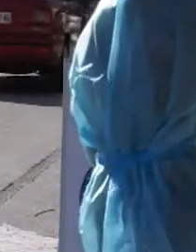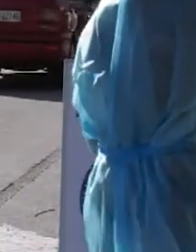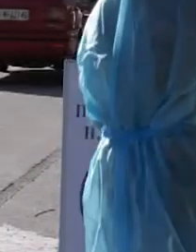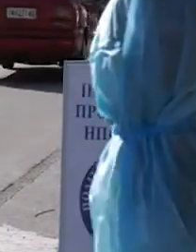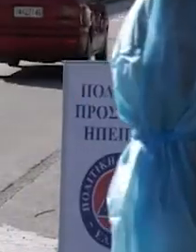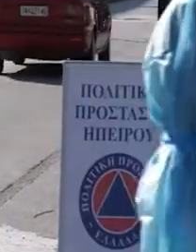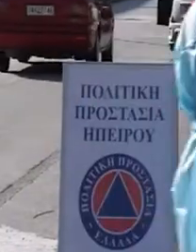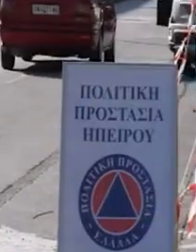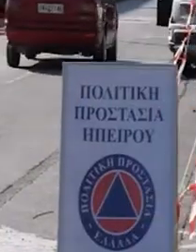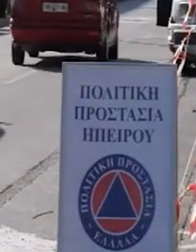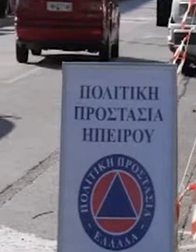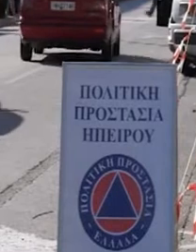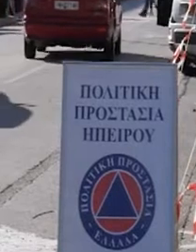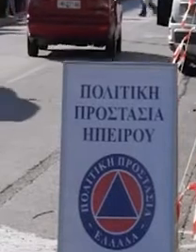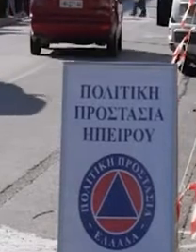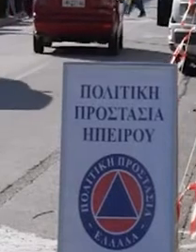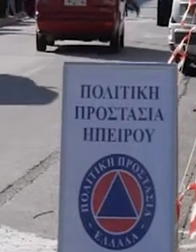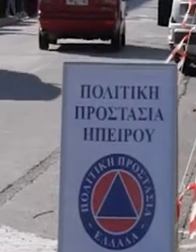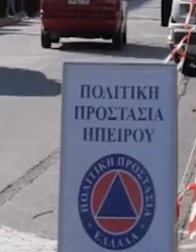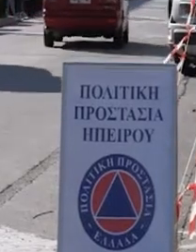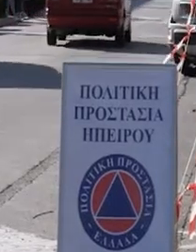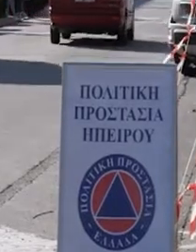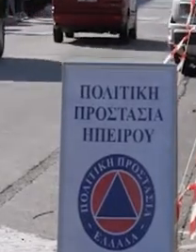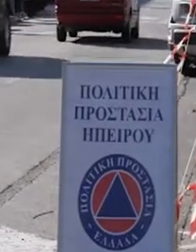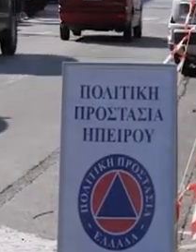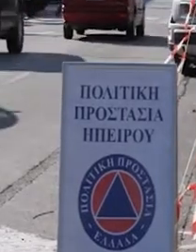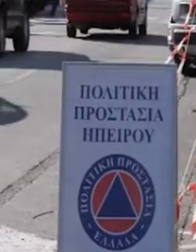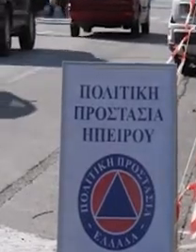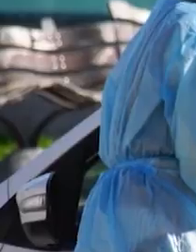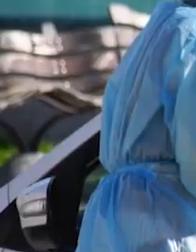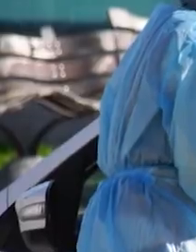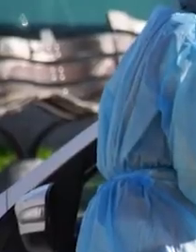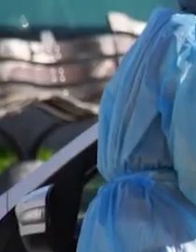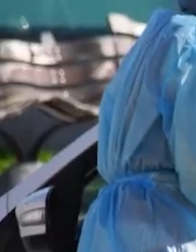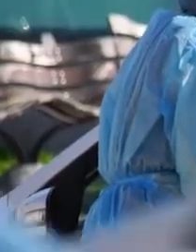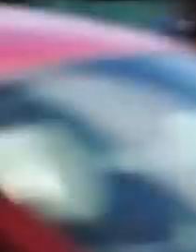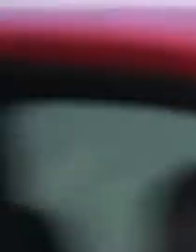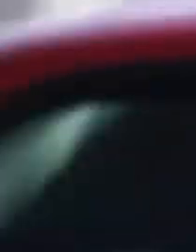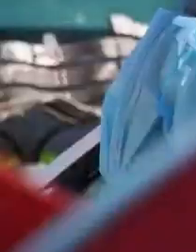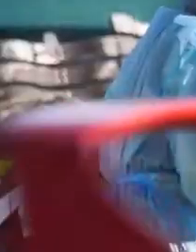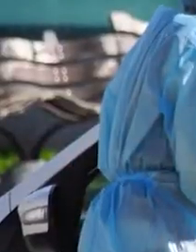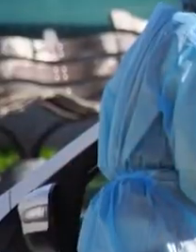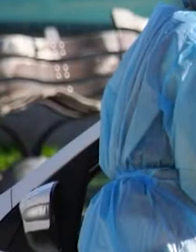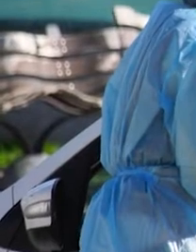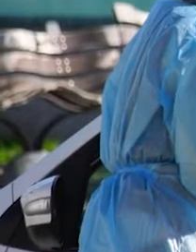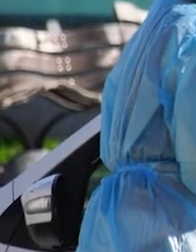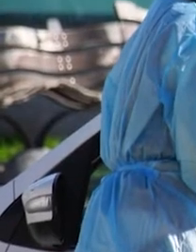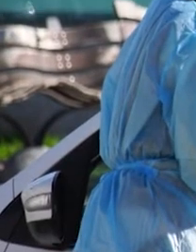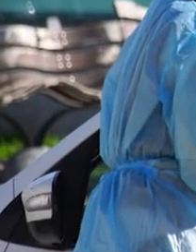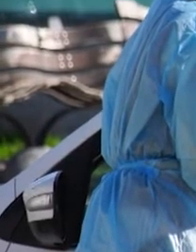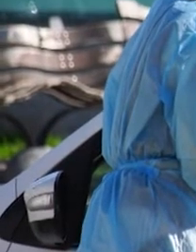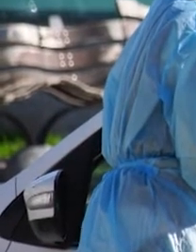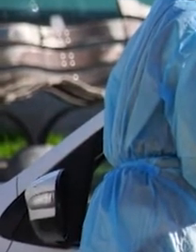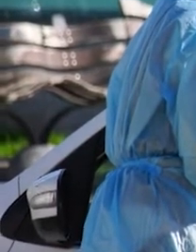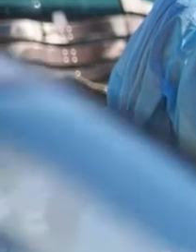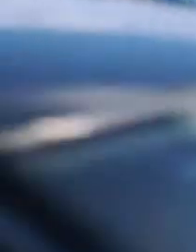έκθεση του ΕΟΔΗ, καθώς ανέρχονται σε 941 τα νέα κρούσματα. Ο αριθμός των διασωληνωμένων είναι μειωμένος σε σχέση με